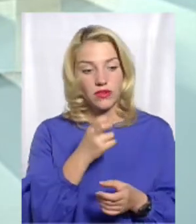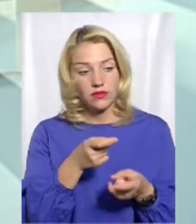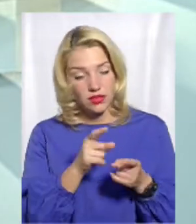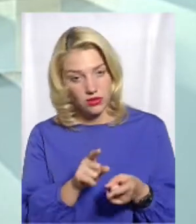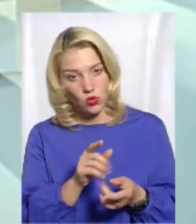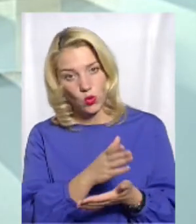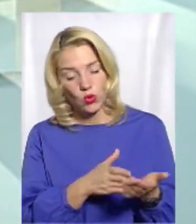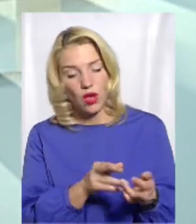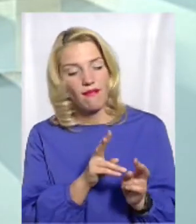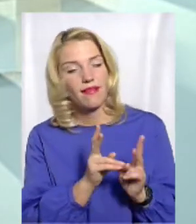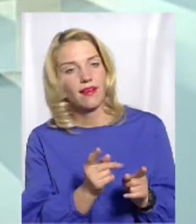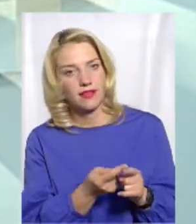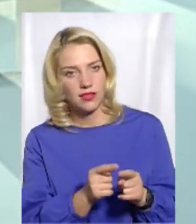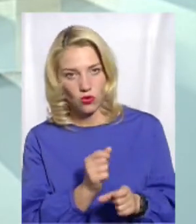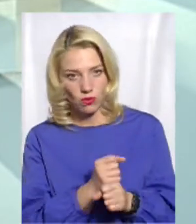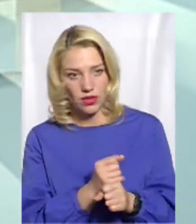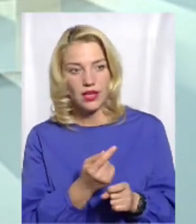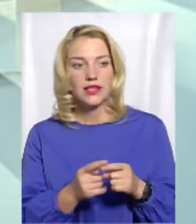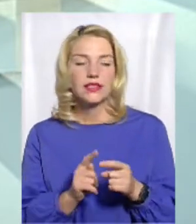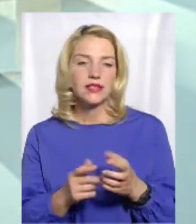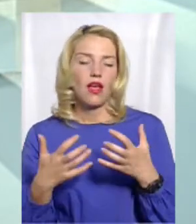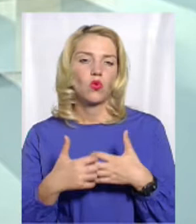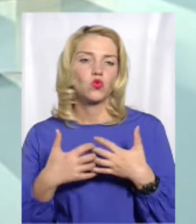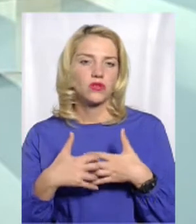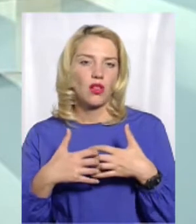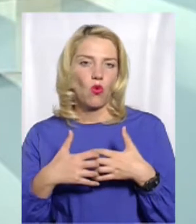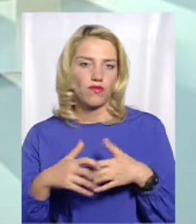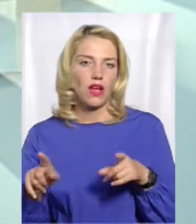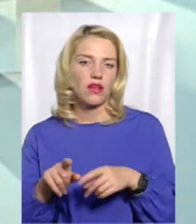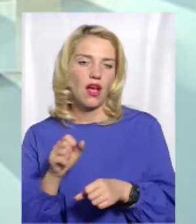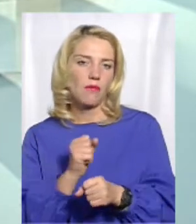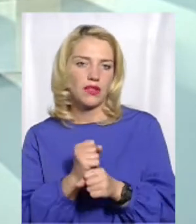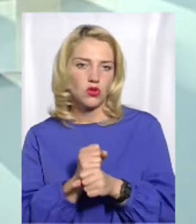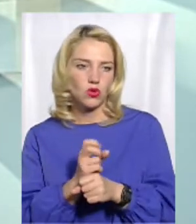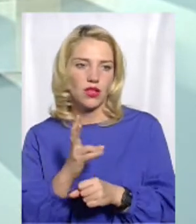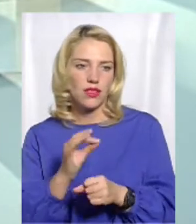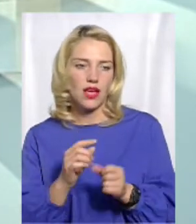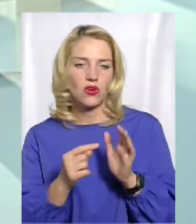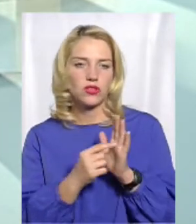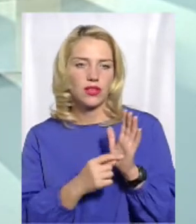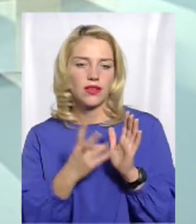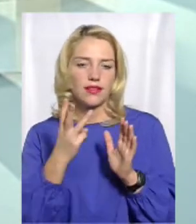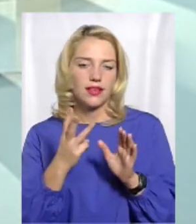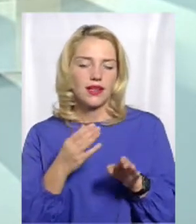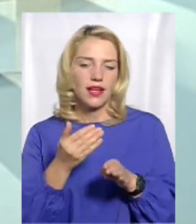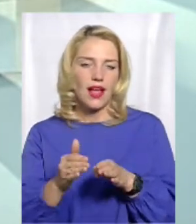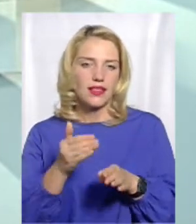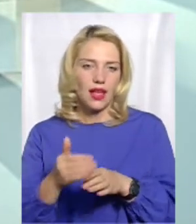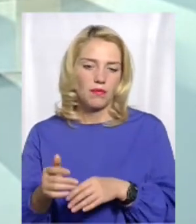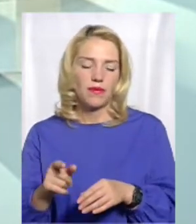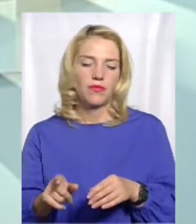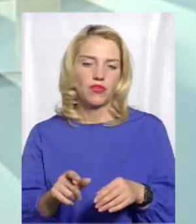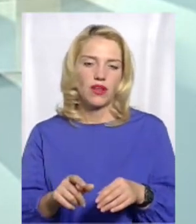утилізовують і як вони утилізовують. Це установка, яка працює розділена на три етапи. Вона відділяє